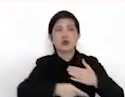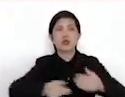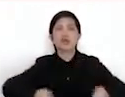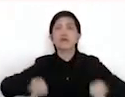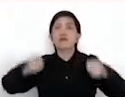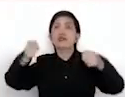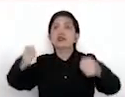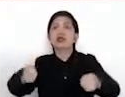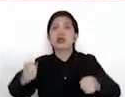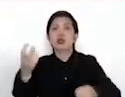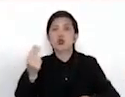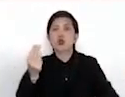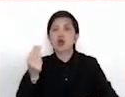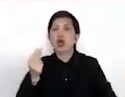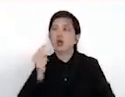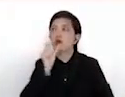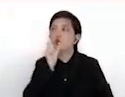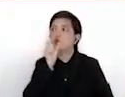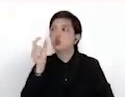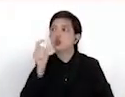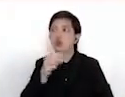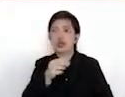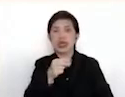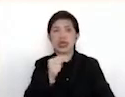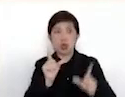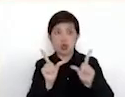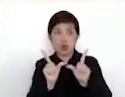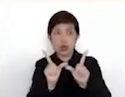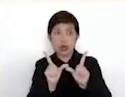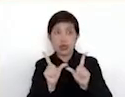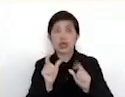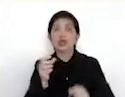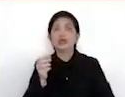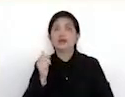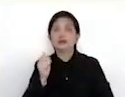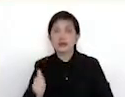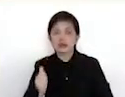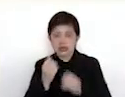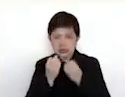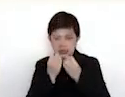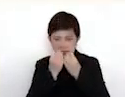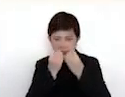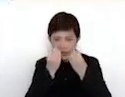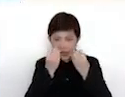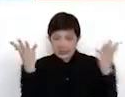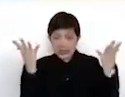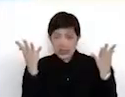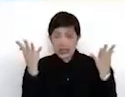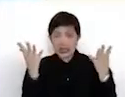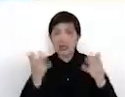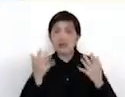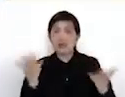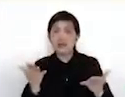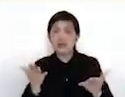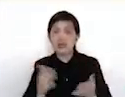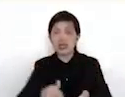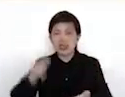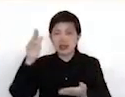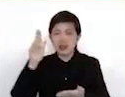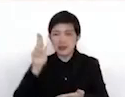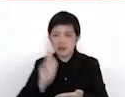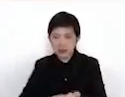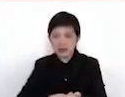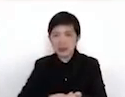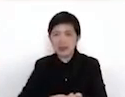uang untuk RW boleh dijelaskan Bagaimana eksekusinya pak agar supaya jangan